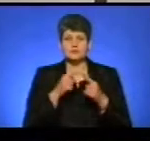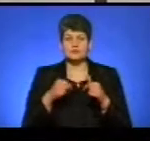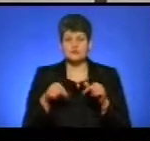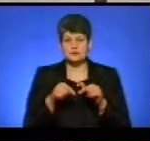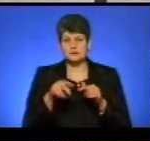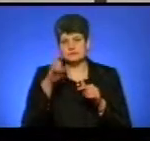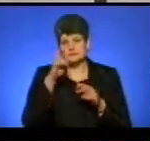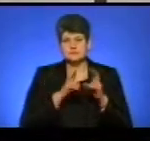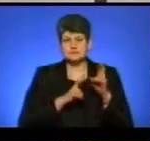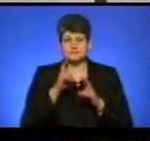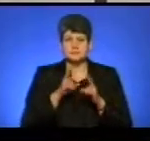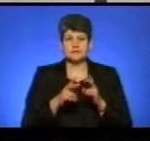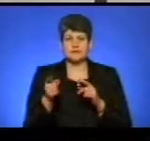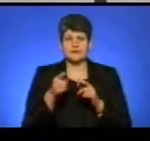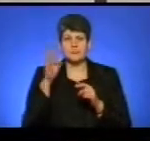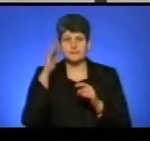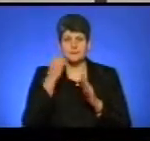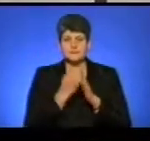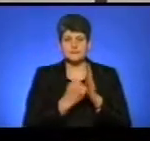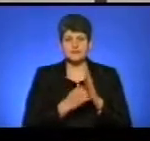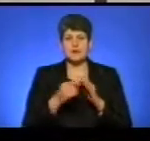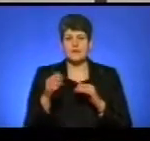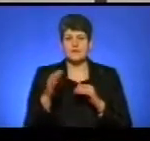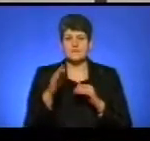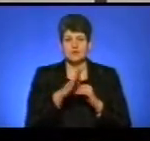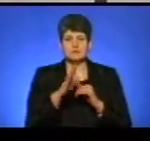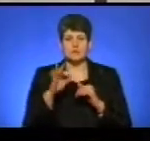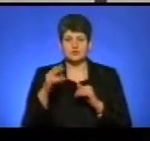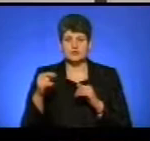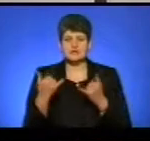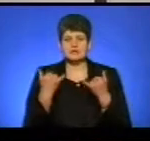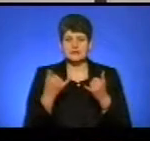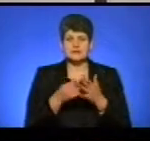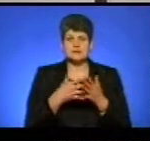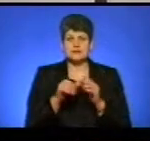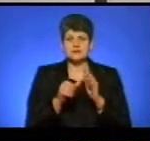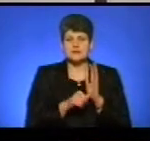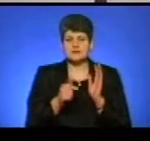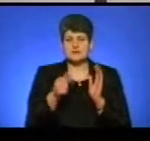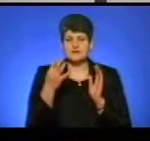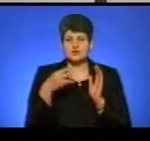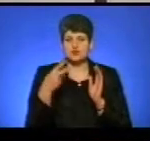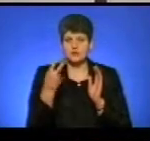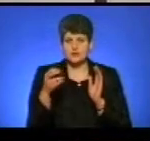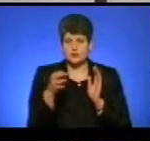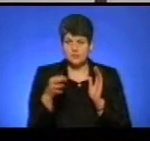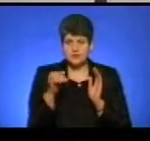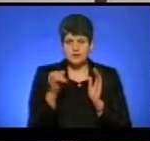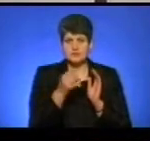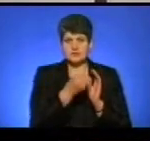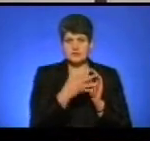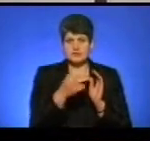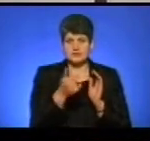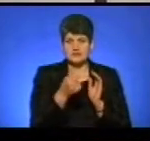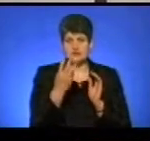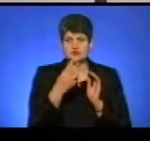комунального підприємства «Тернопільводоканал» Володимир Водовіз. Нині тариф на холодну воду 16 гривень 42 копійки і 15